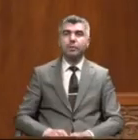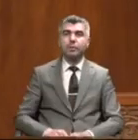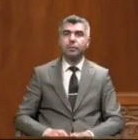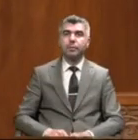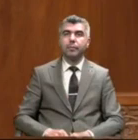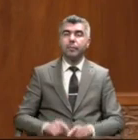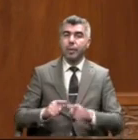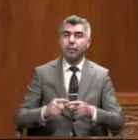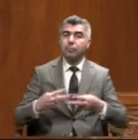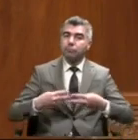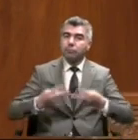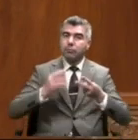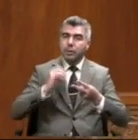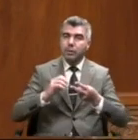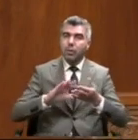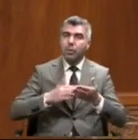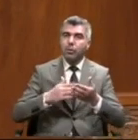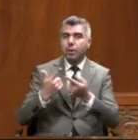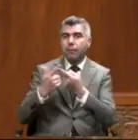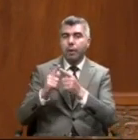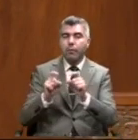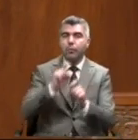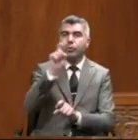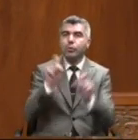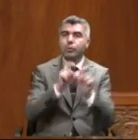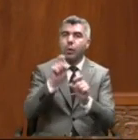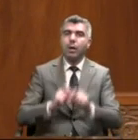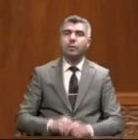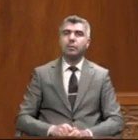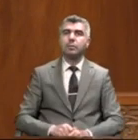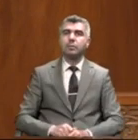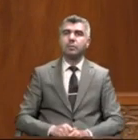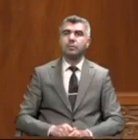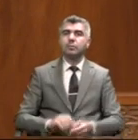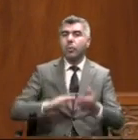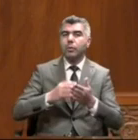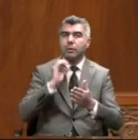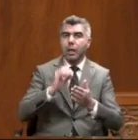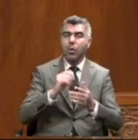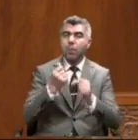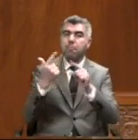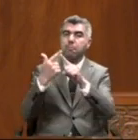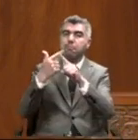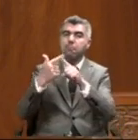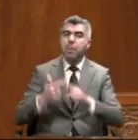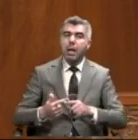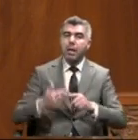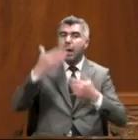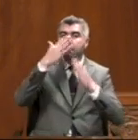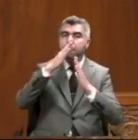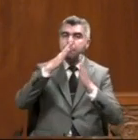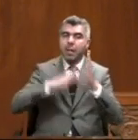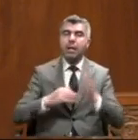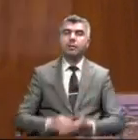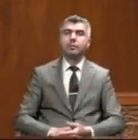قصد التفاعل مع مختلف التساؤلات المرتبطه بوضعيه الماليه العموميه ببلادنا